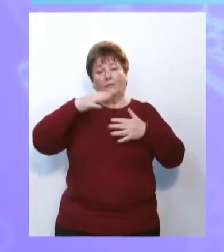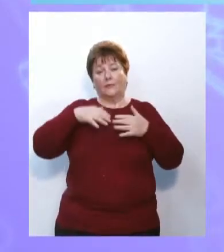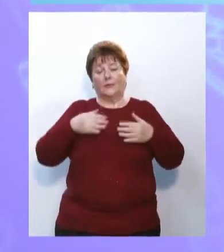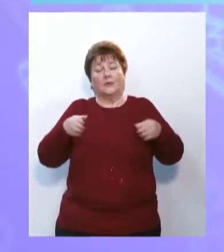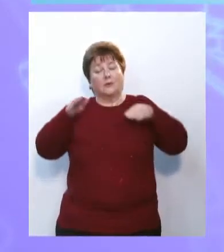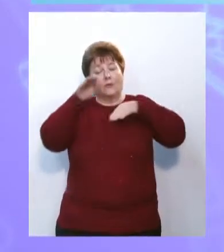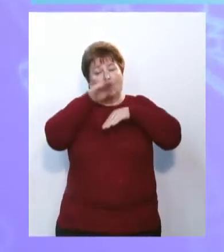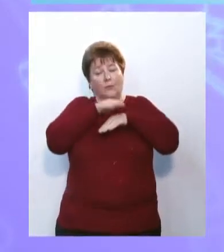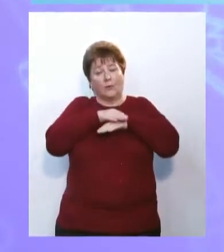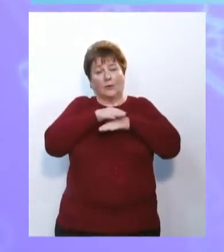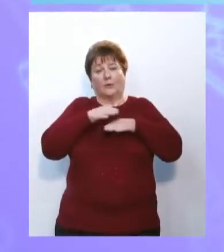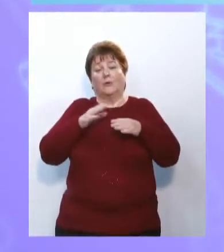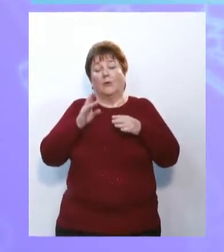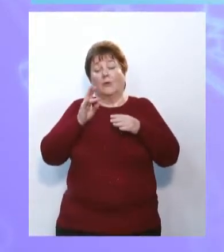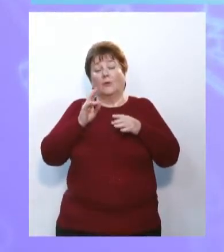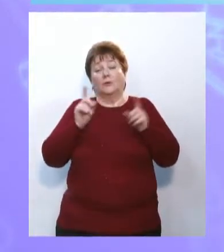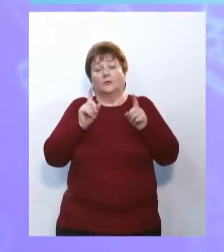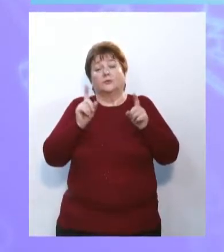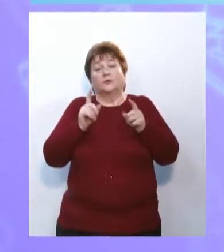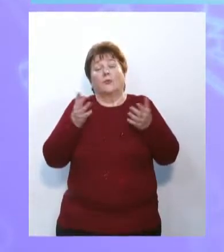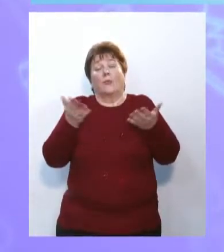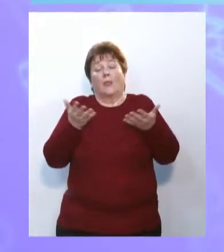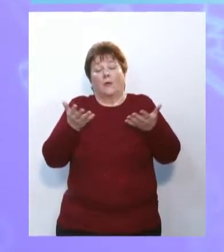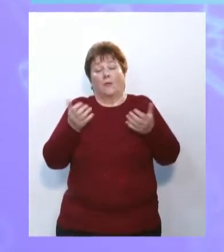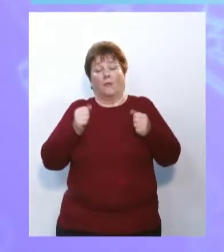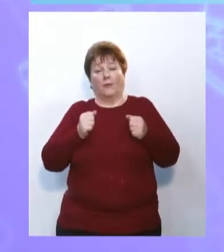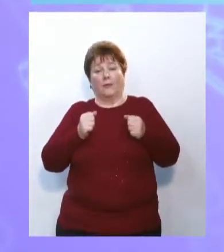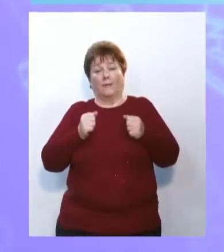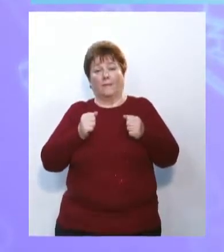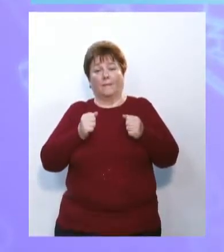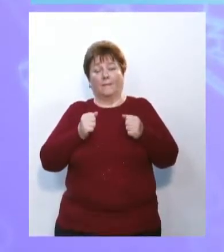вас укрою. Ну, так что же я такое?